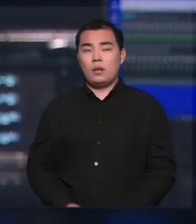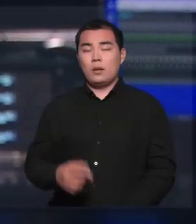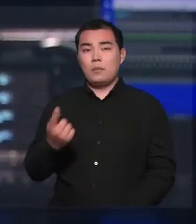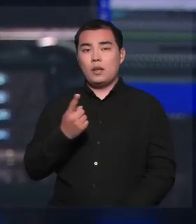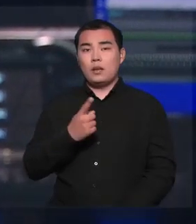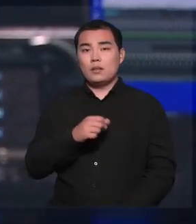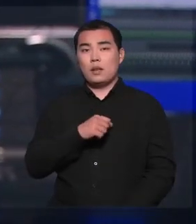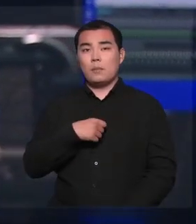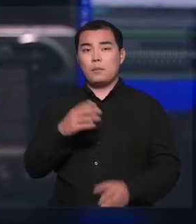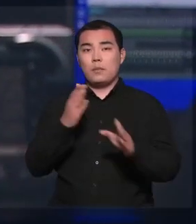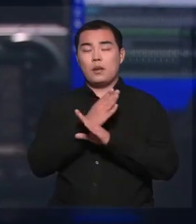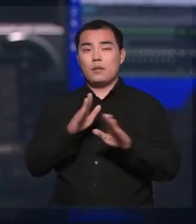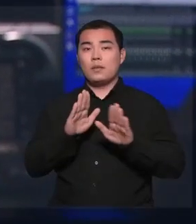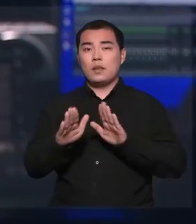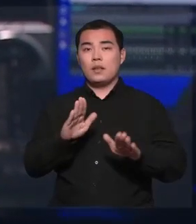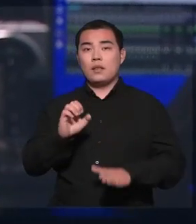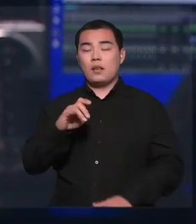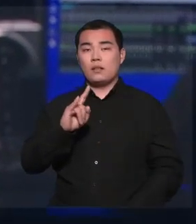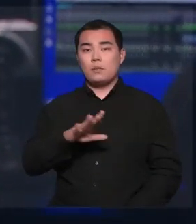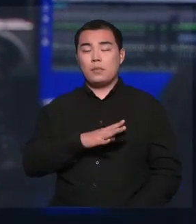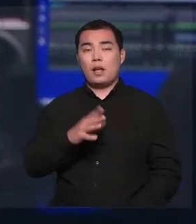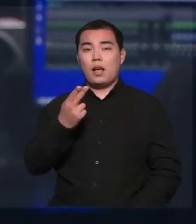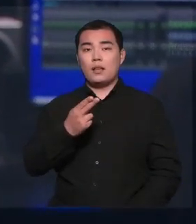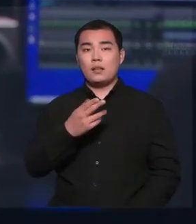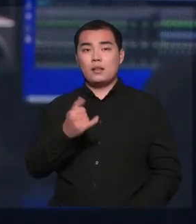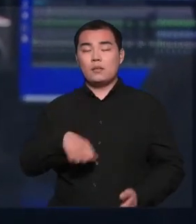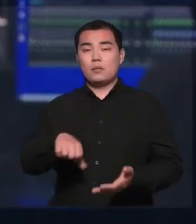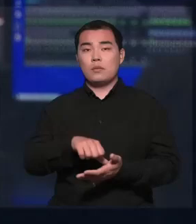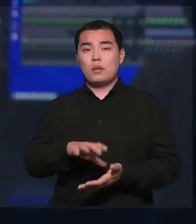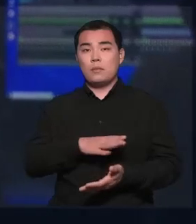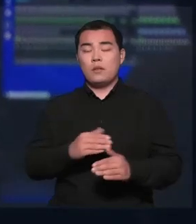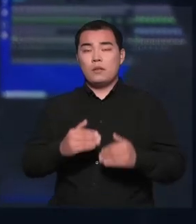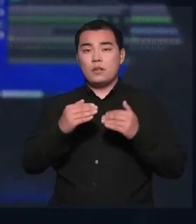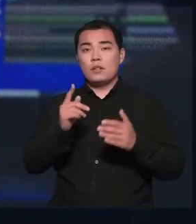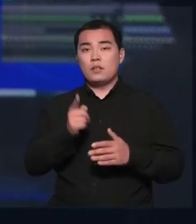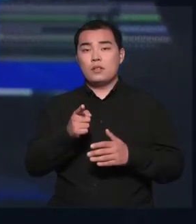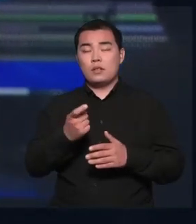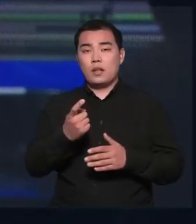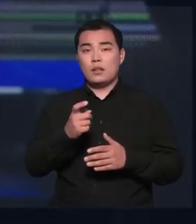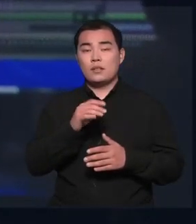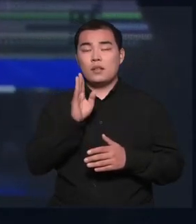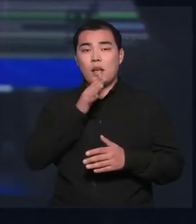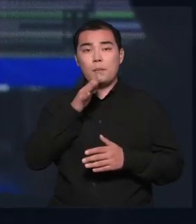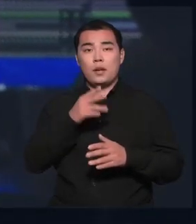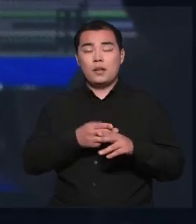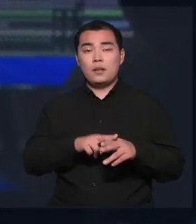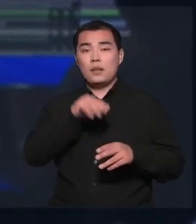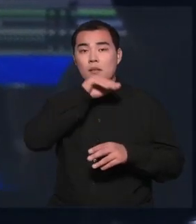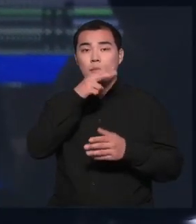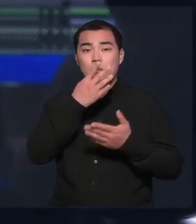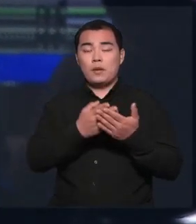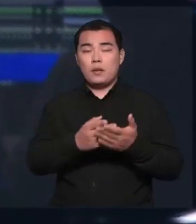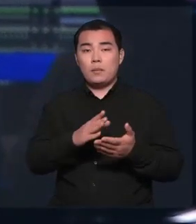Первая монопородная выставка ТАЗа прошла в Астане. В ней приняли участие свыше 100 собак. А вот экспертизу поголовья